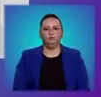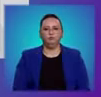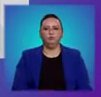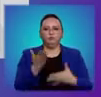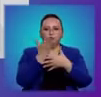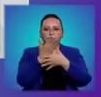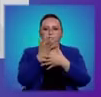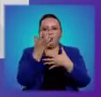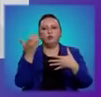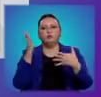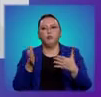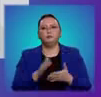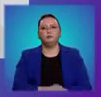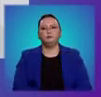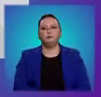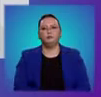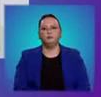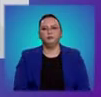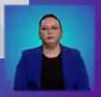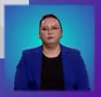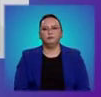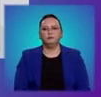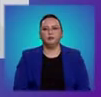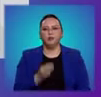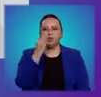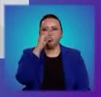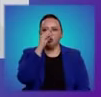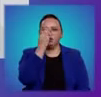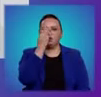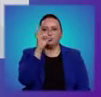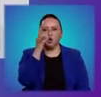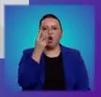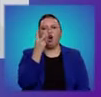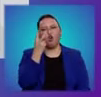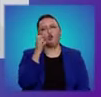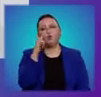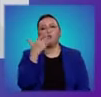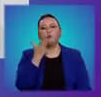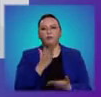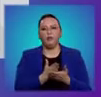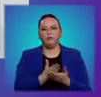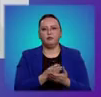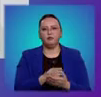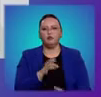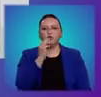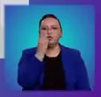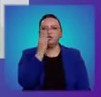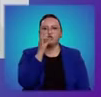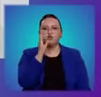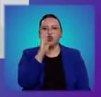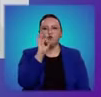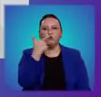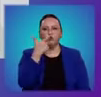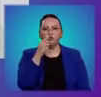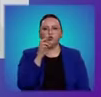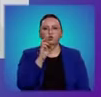дээр бол олон тохиолддог. Харин шөө дээр бол хоёр үг байдаг. Шибүгэ, ширбү,